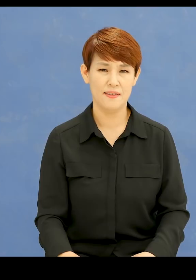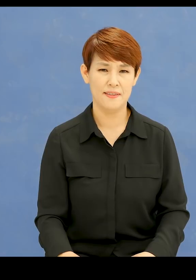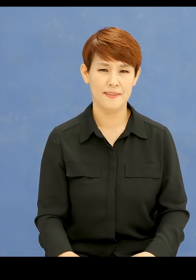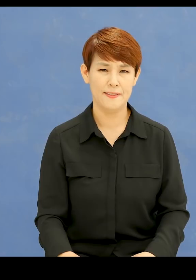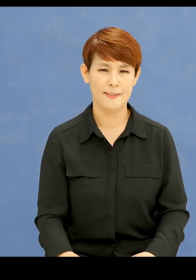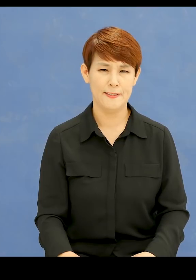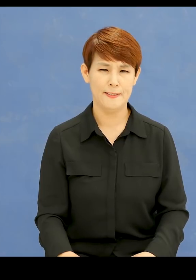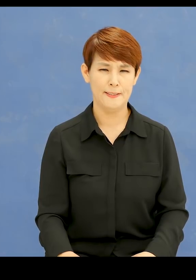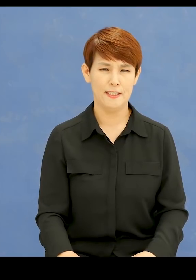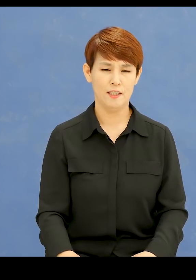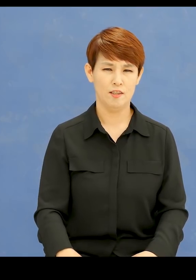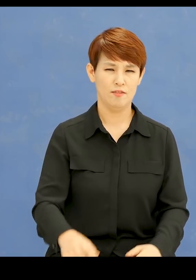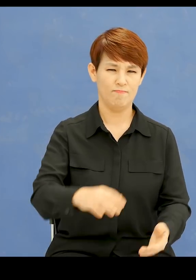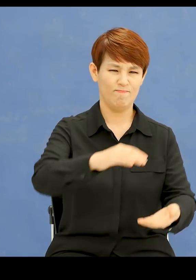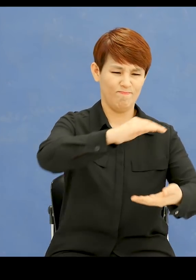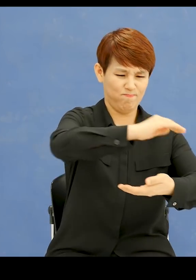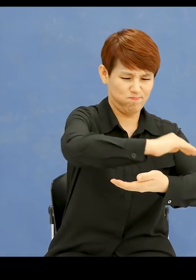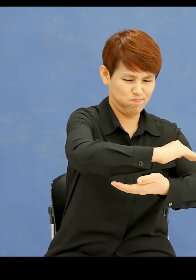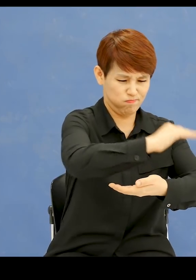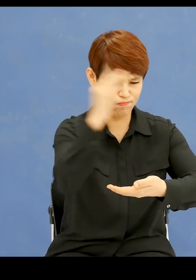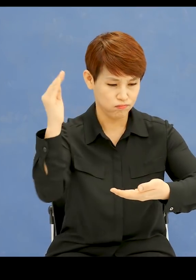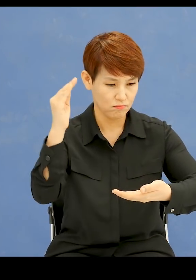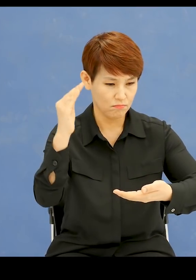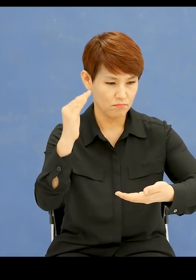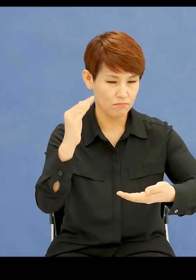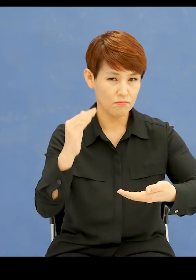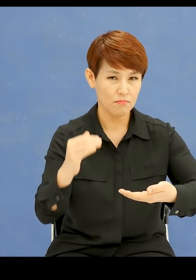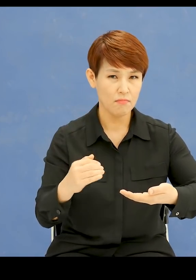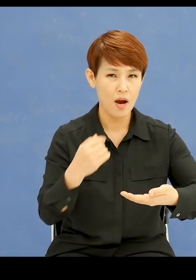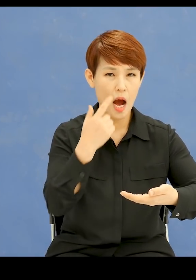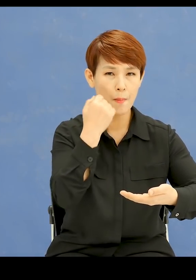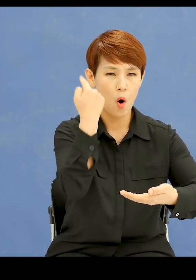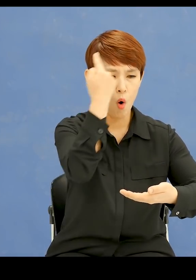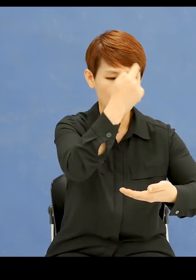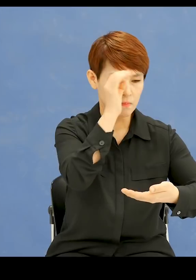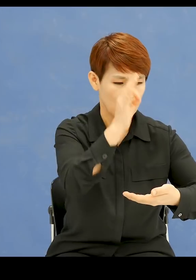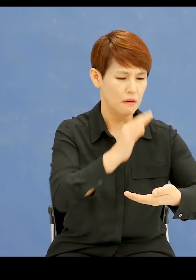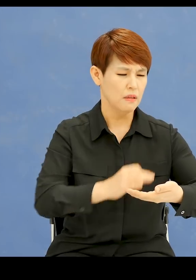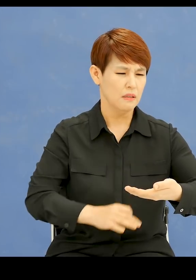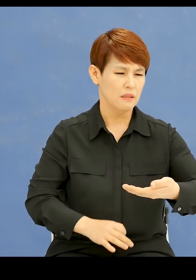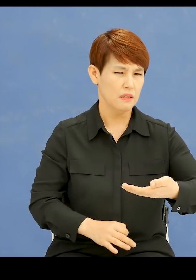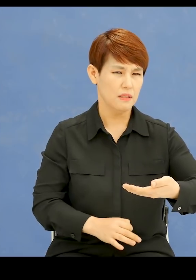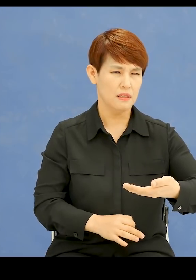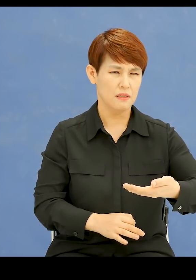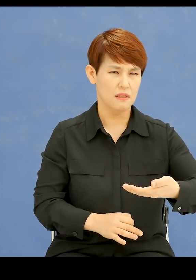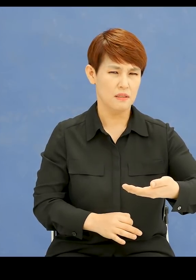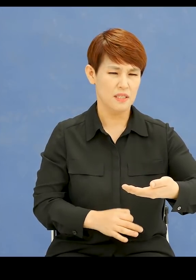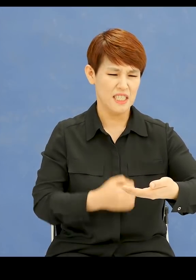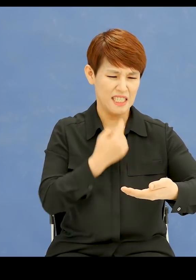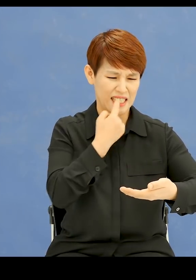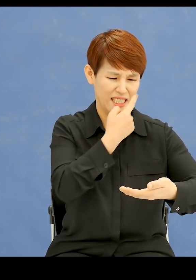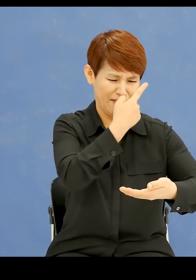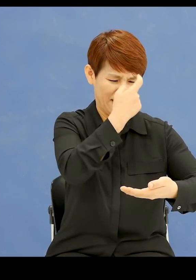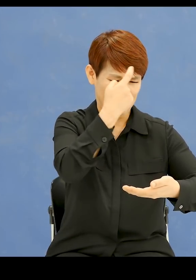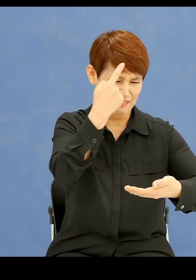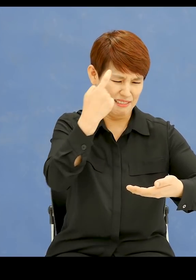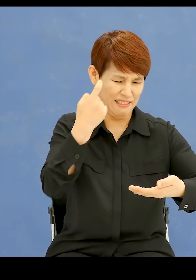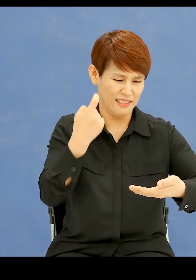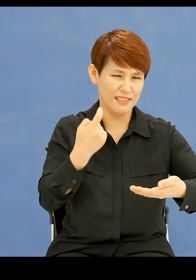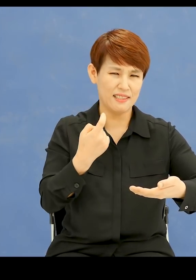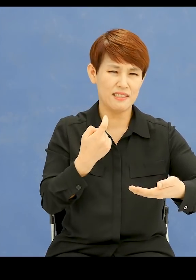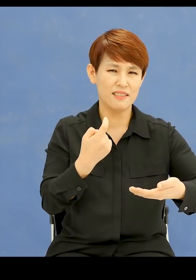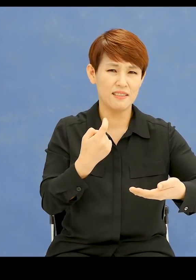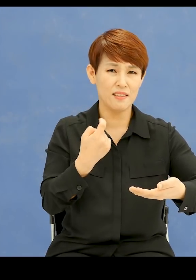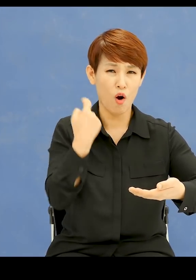그렇죠. 관을 딱 뜯는데 아버지 얼굴이 눈에 딱 들어오는 거예요. 막 피부가 하얗게 떴고